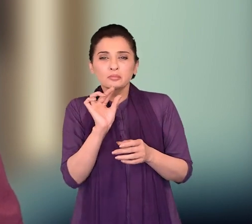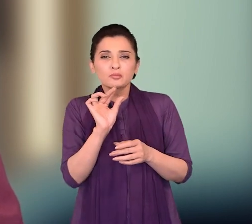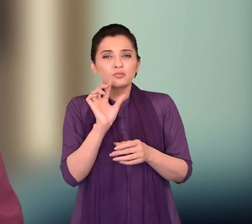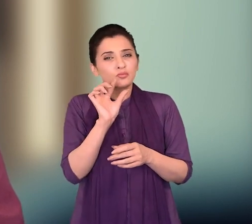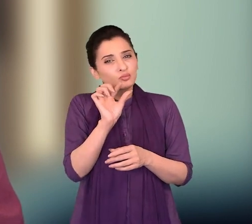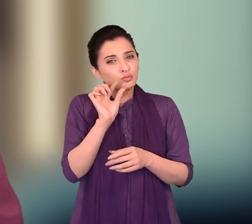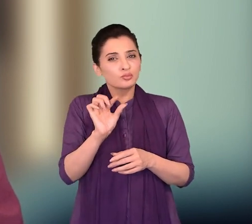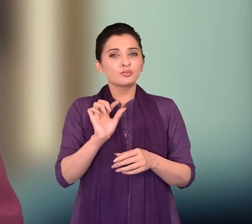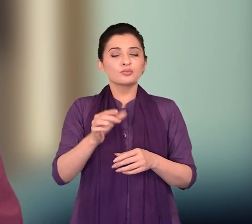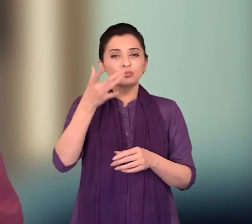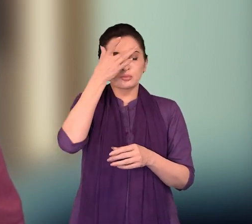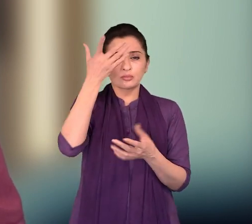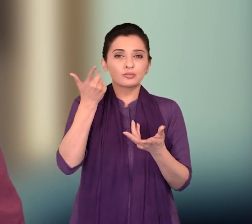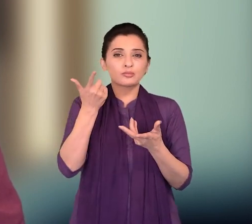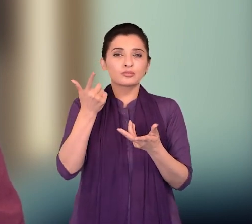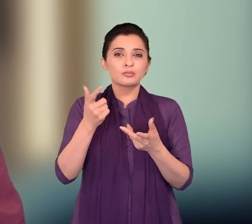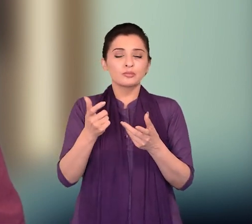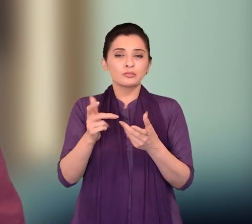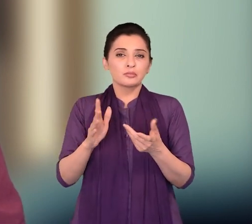اور چھوٹے موٹے پرابلمس یا ایون